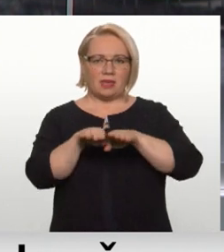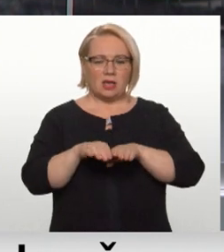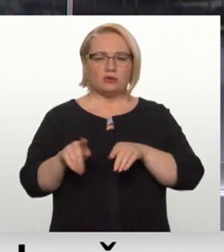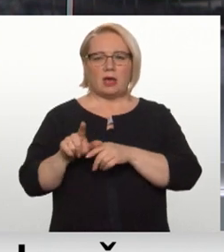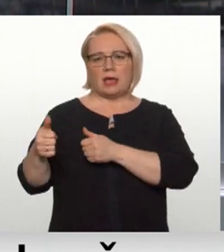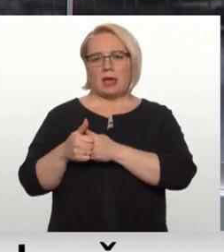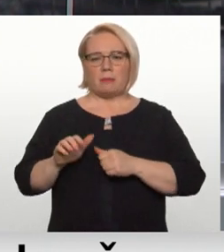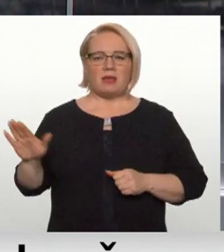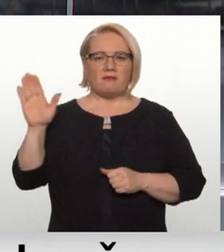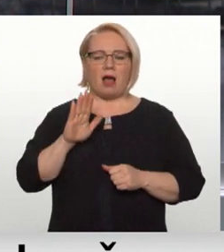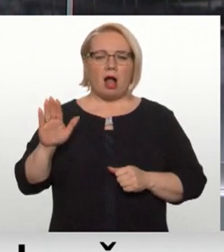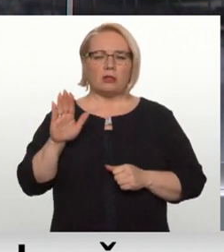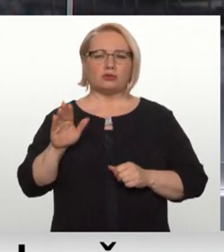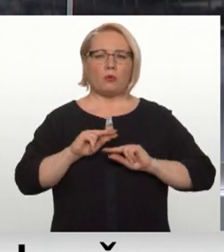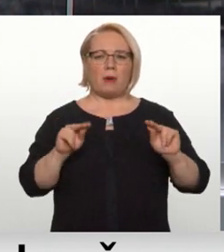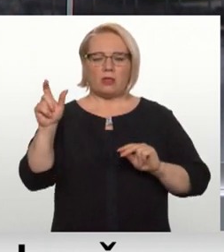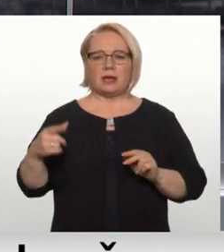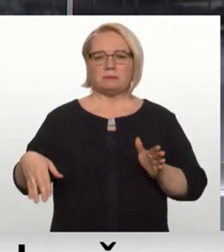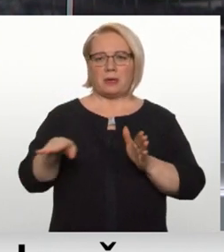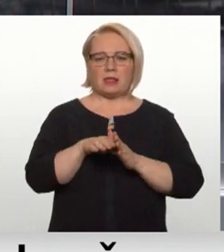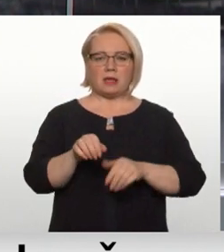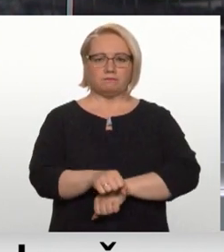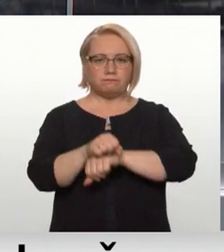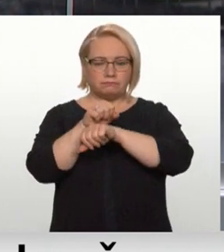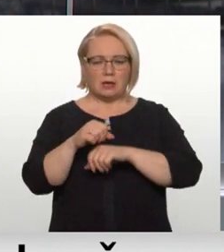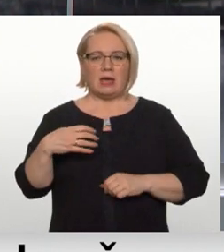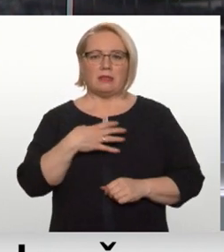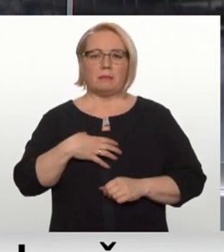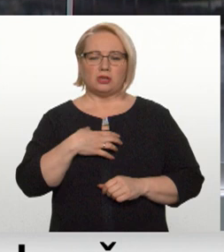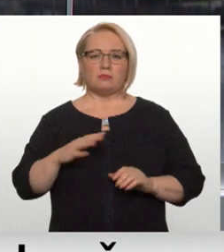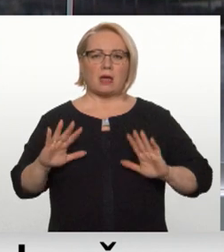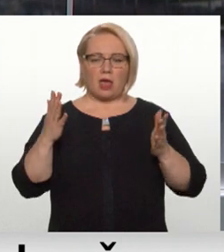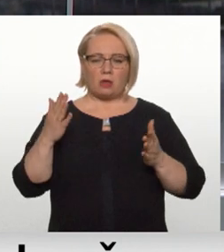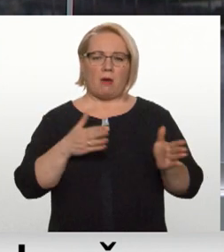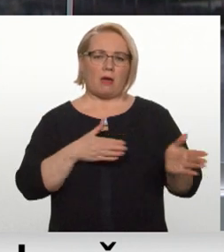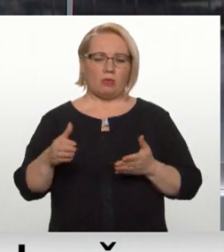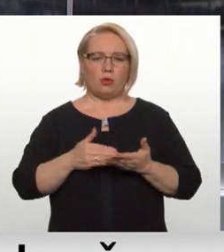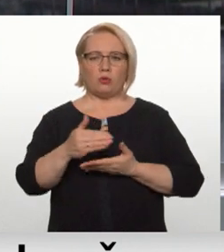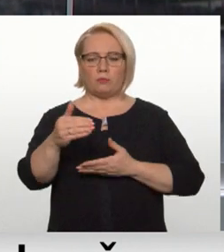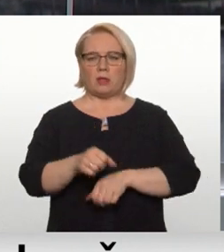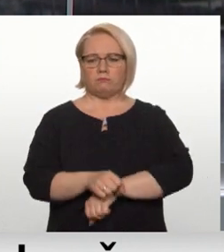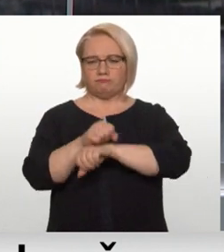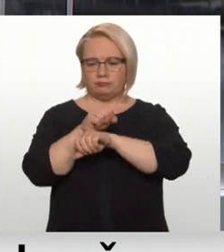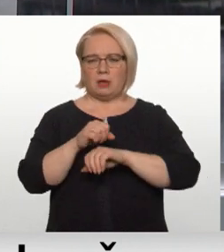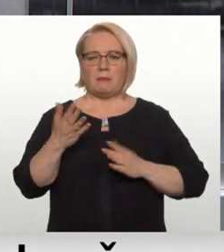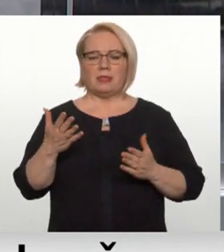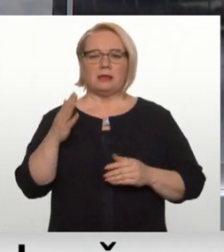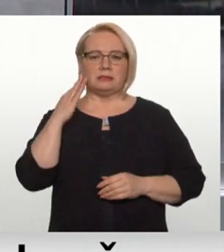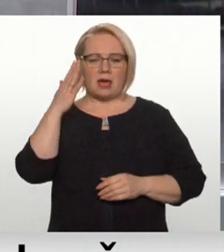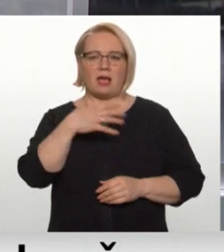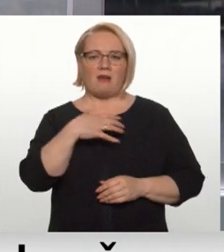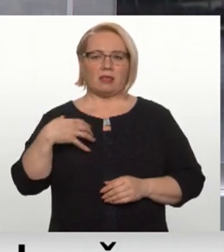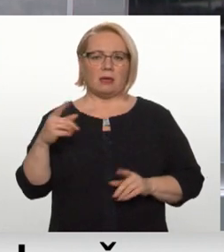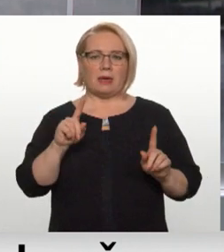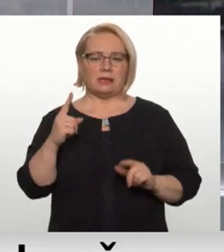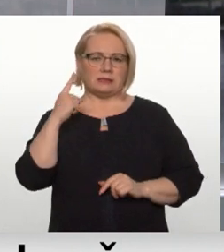arī piedalījās protesta akcijā. Nepieciešamības gadījumā viņi esot gatavi turpināt protestu, taču cer, ka valdība viņus ir sadzirdējusi.